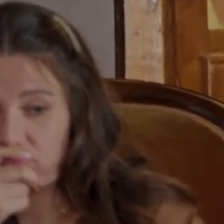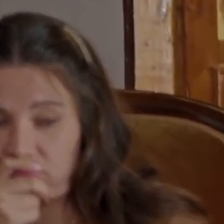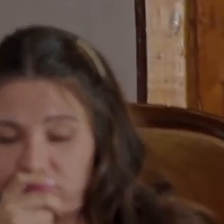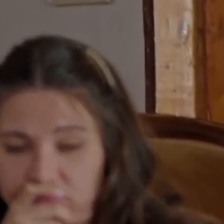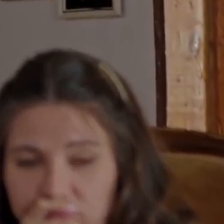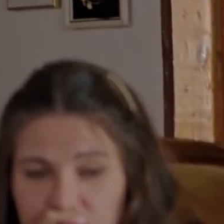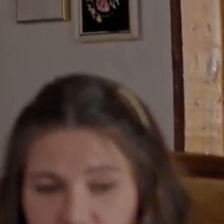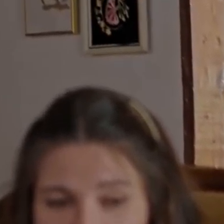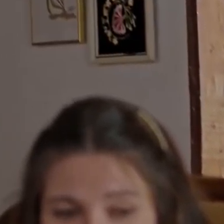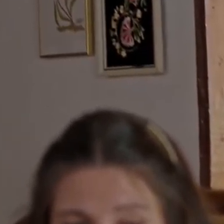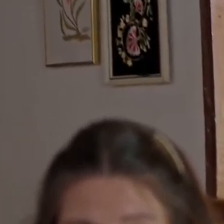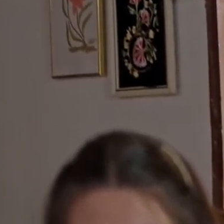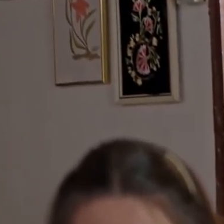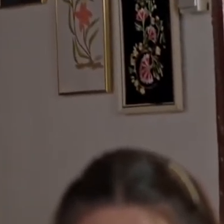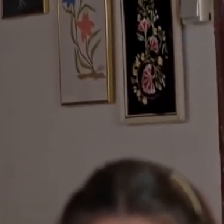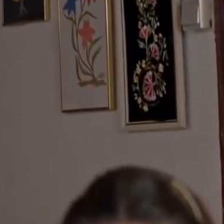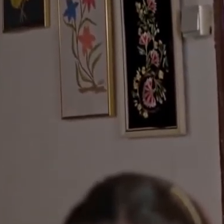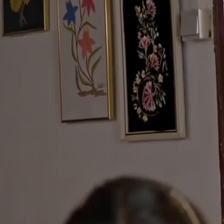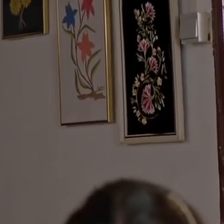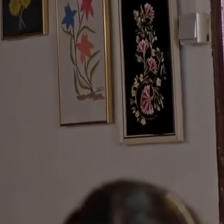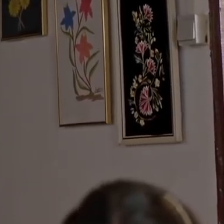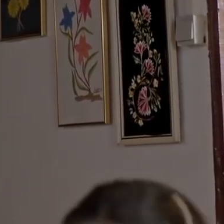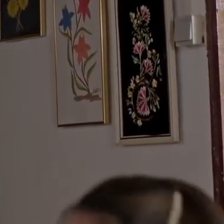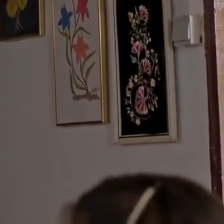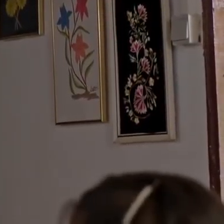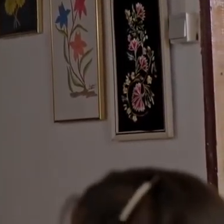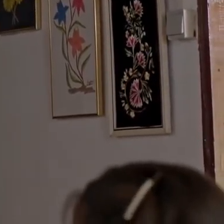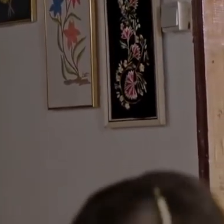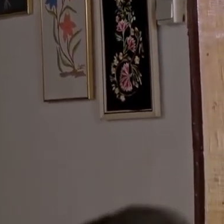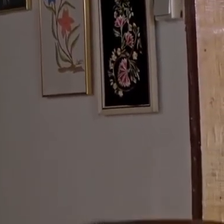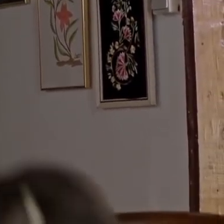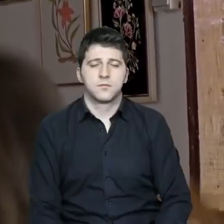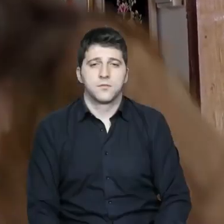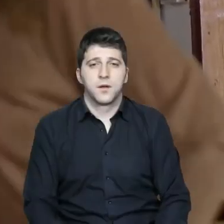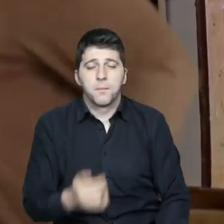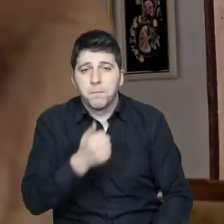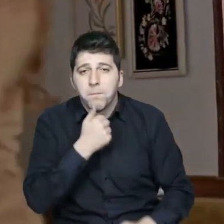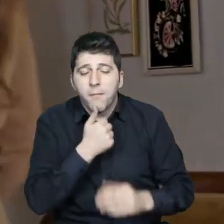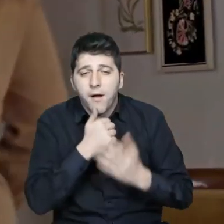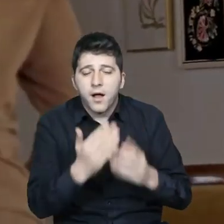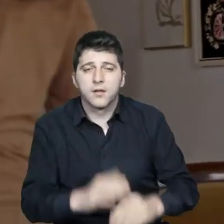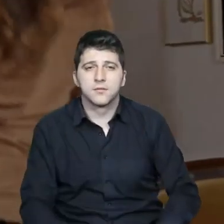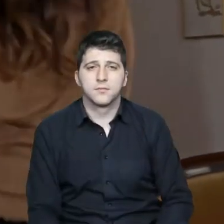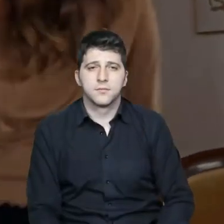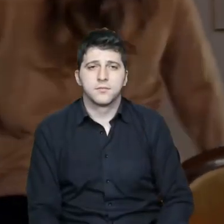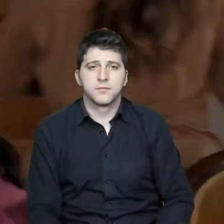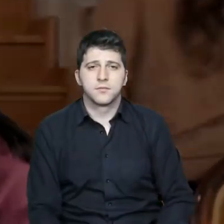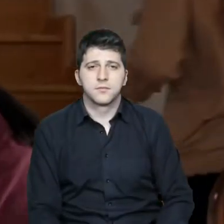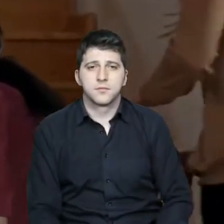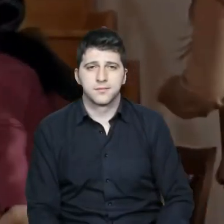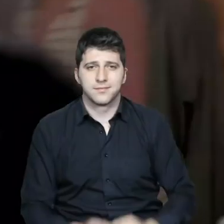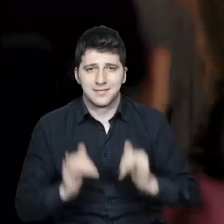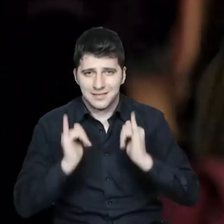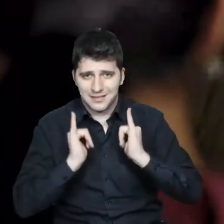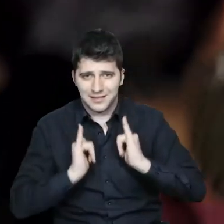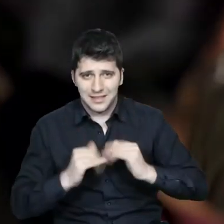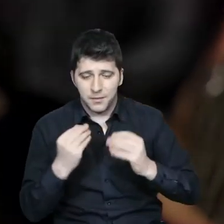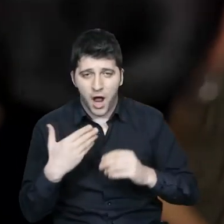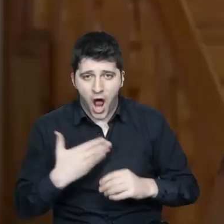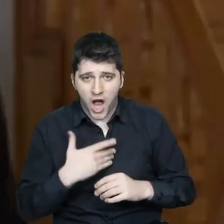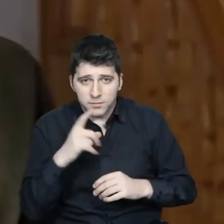derin düşünüyor. Bütünün buharı püskürdü. Baba! Ayaklandı. İstirahat ettin mi?